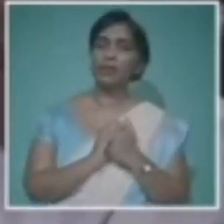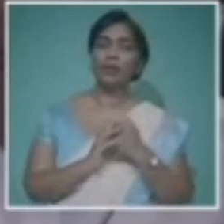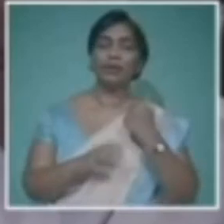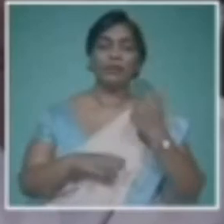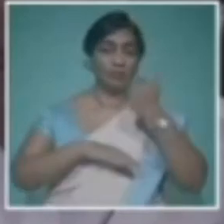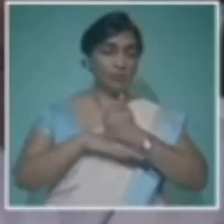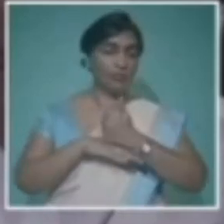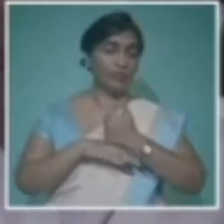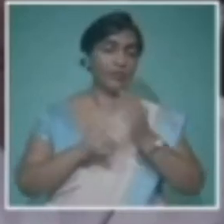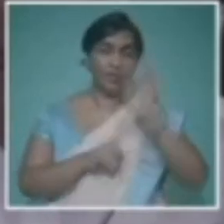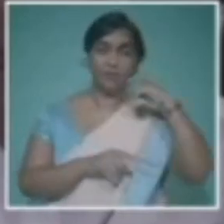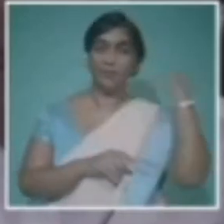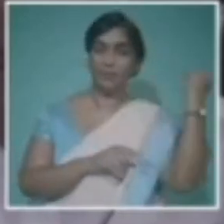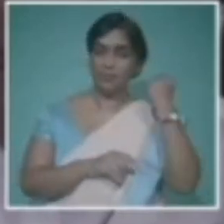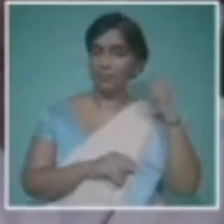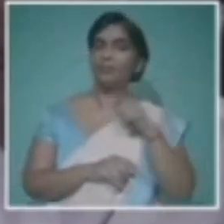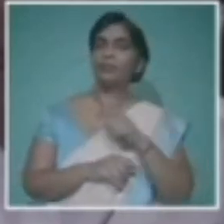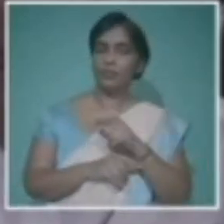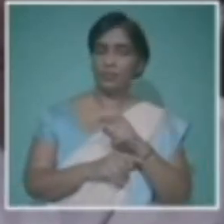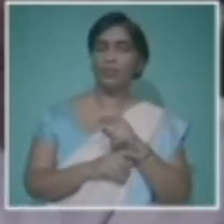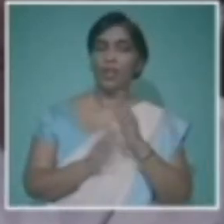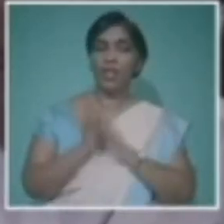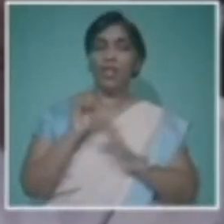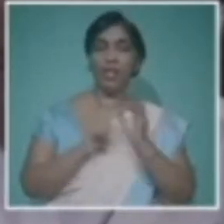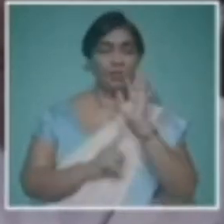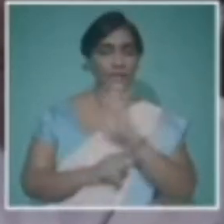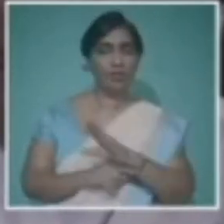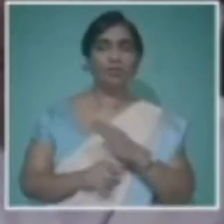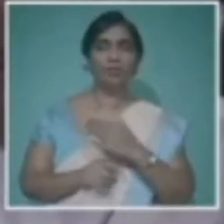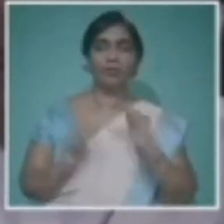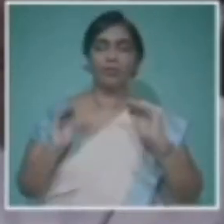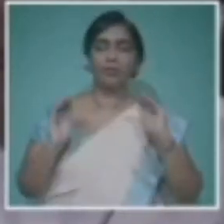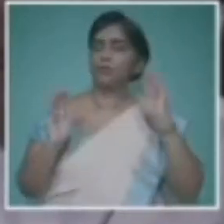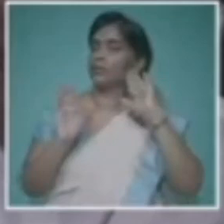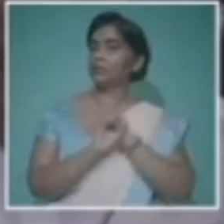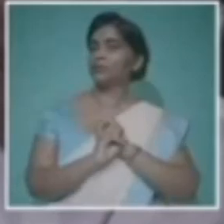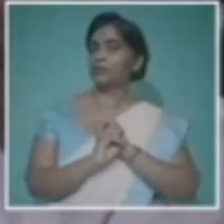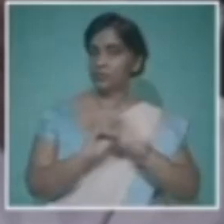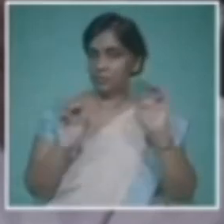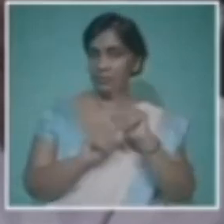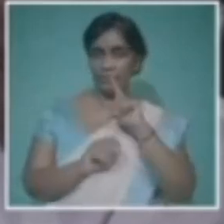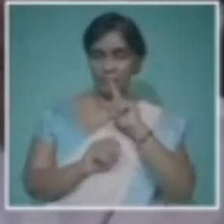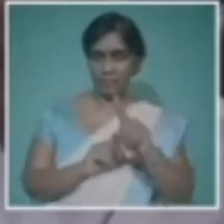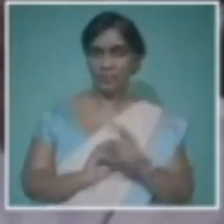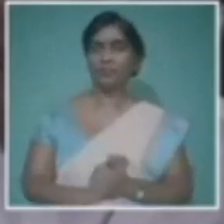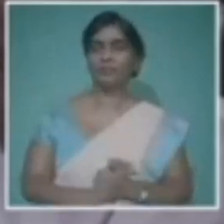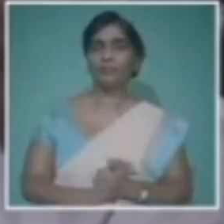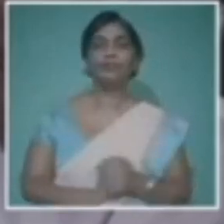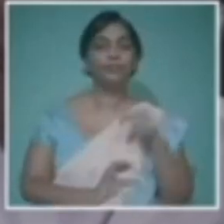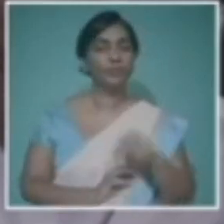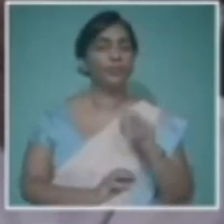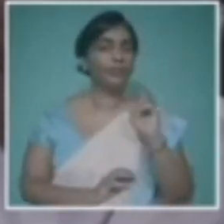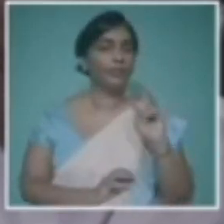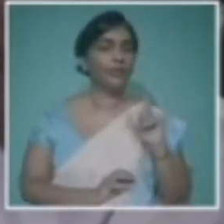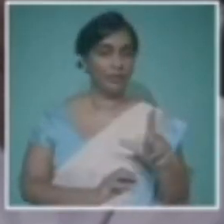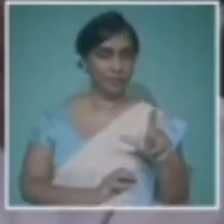රාජාසන කතාවේදී ජනාධිපතිවරයා අමාත්‍ය මණ්ඩලය විසින් ගුරුකොට ගනු ලබන්නේය දැන් 27